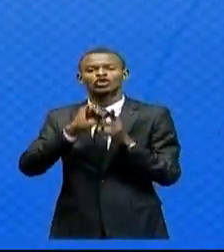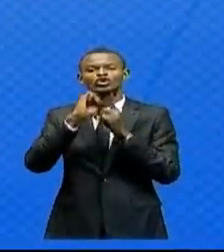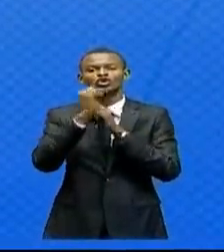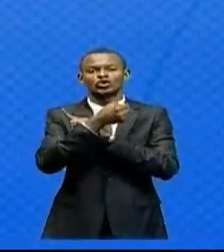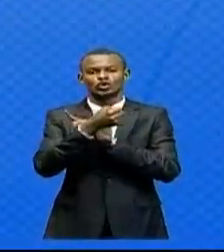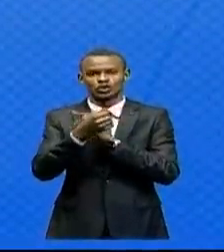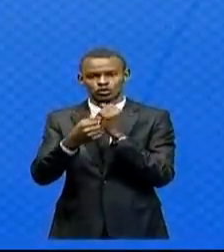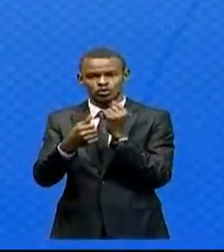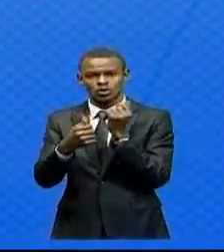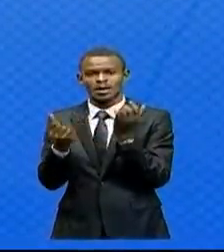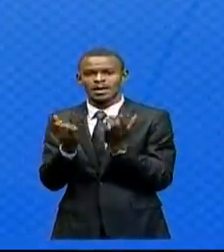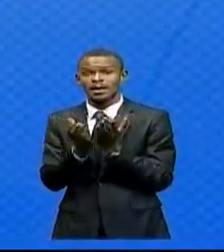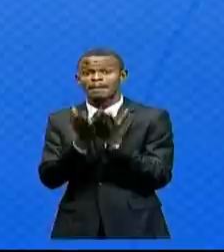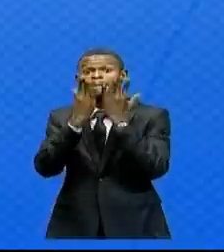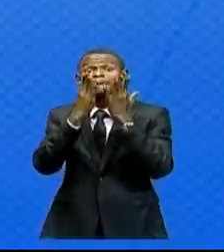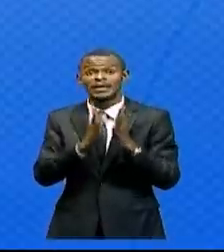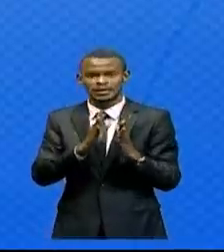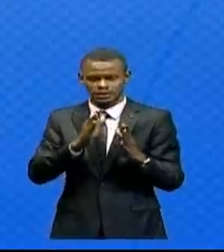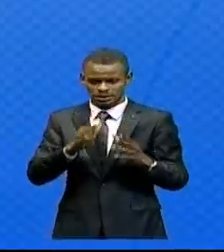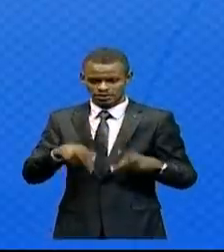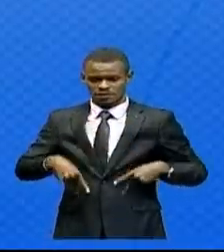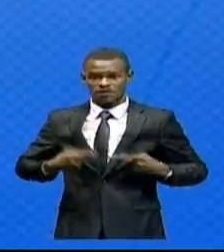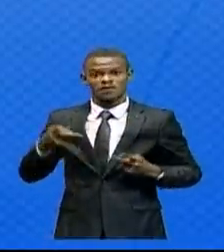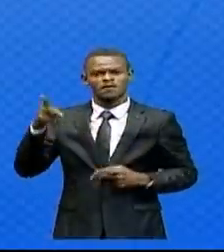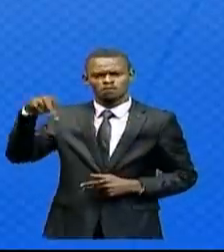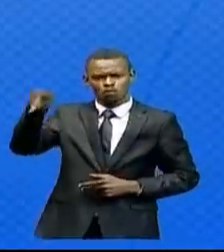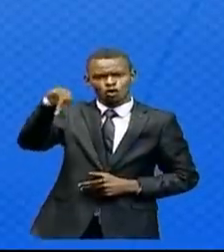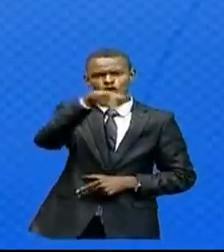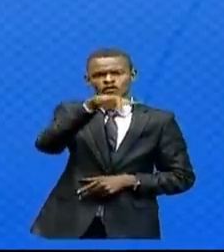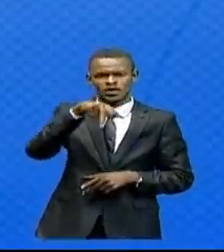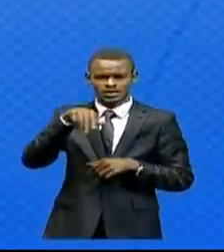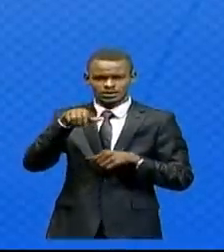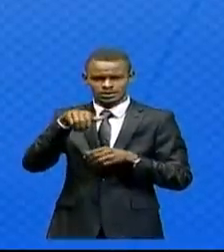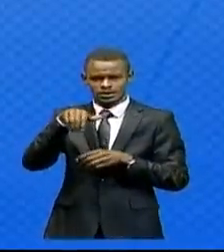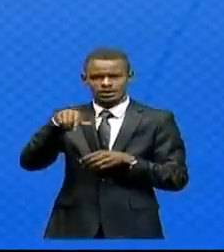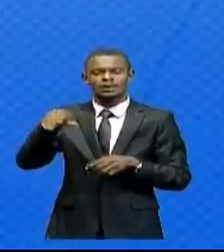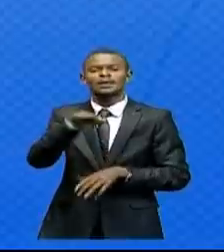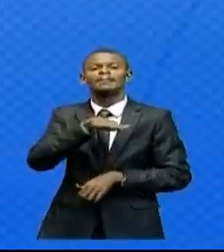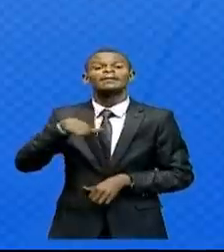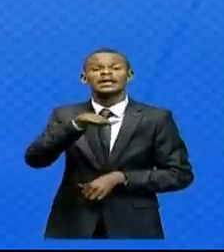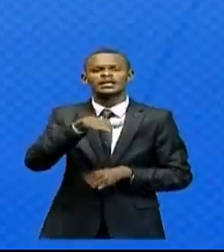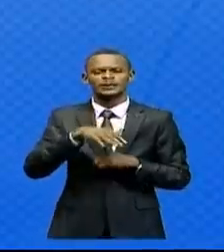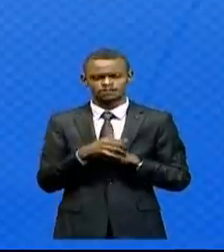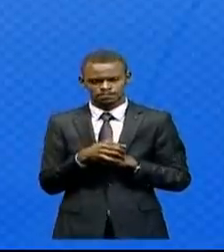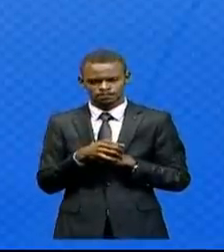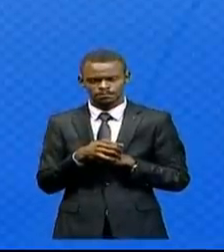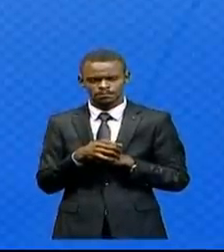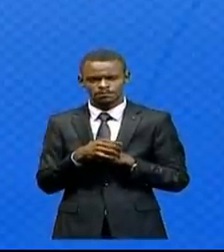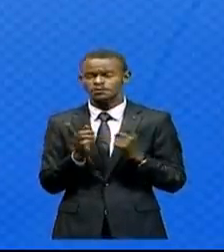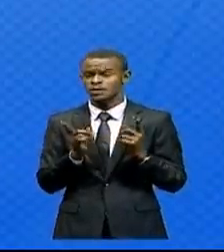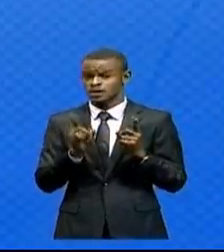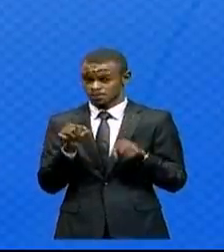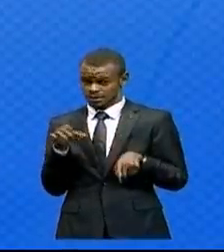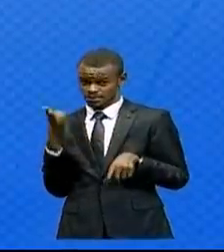en province à l'intérieur du pays. À la suite de sa décision d'accorder des